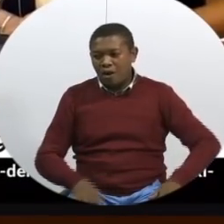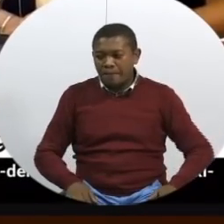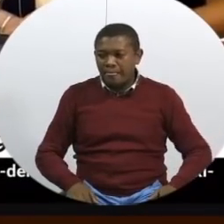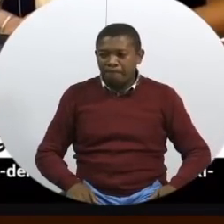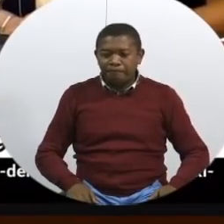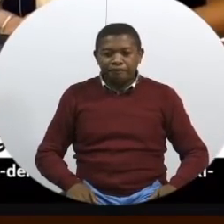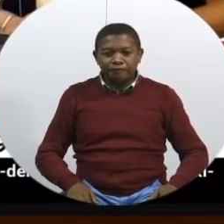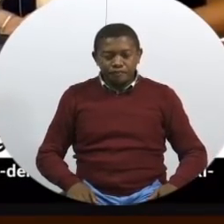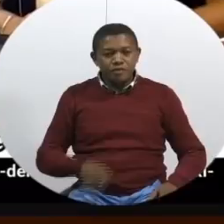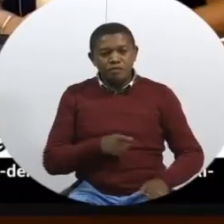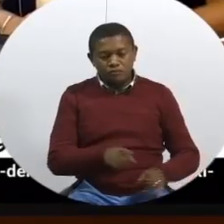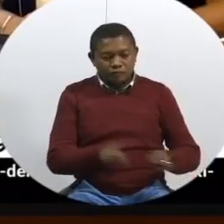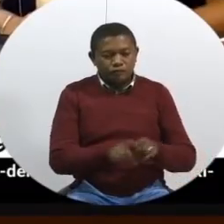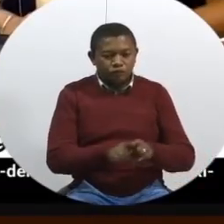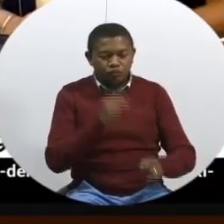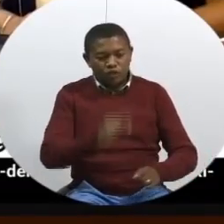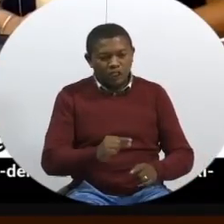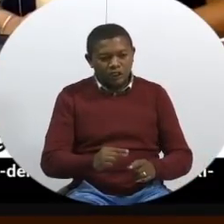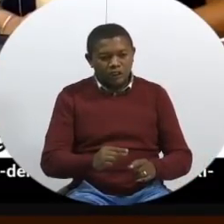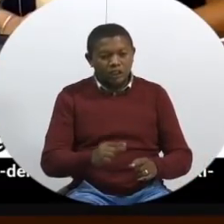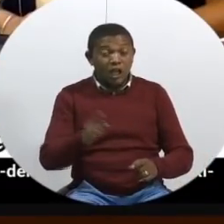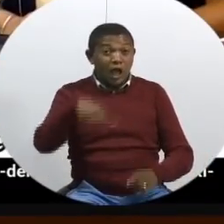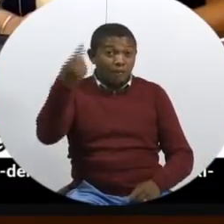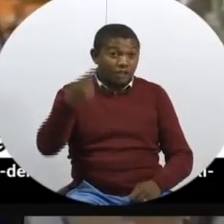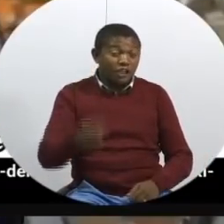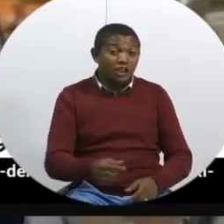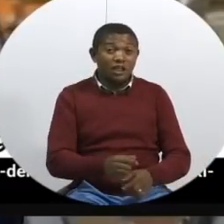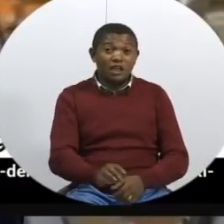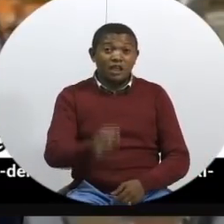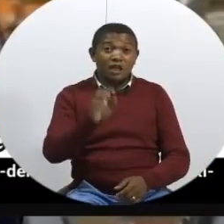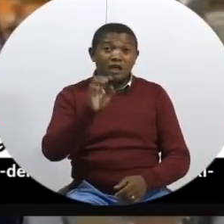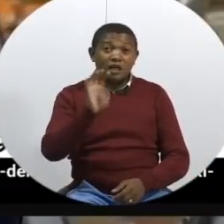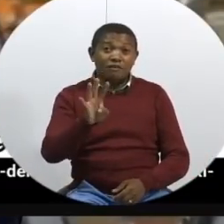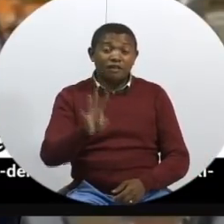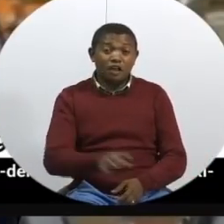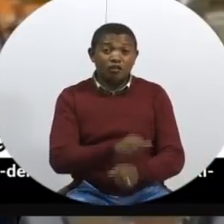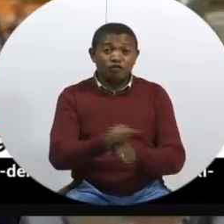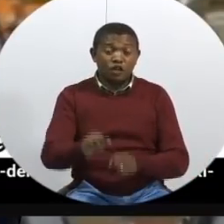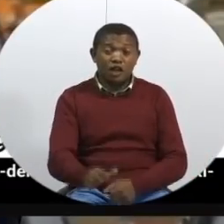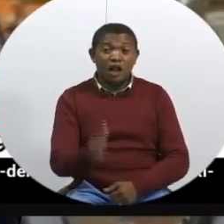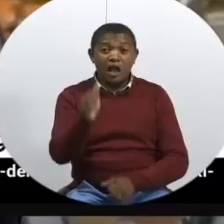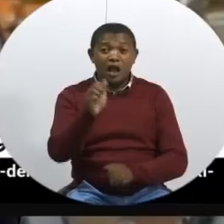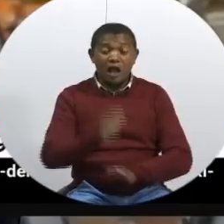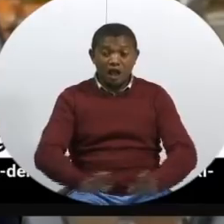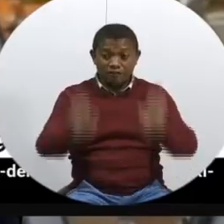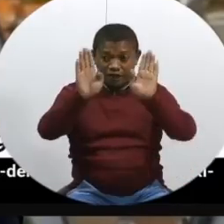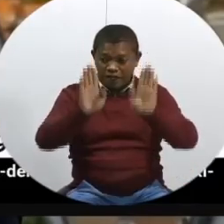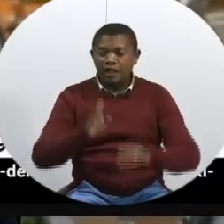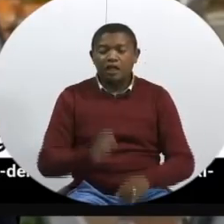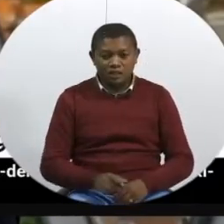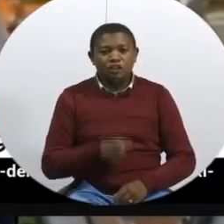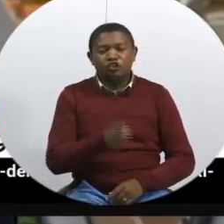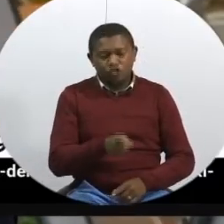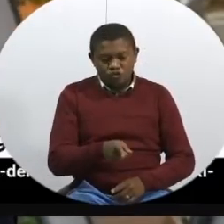dia amin'ny fahefatra ny volana April ho avy zao. Amin'izay izany